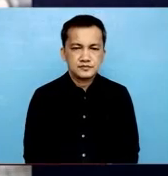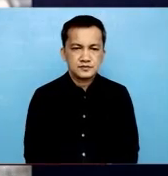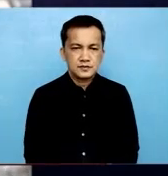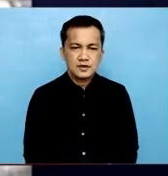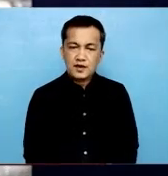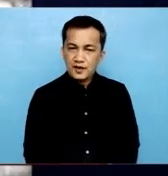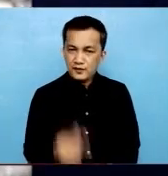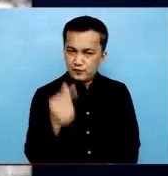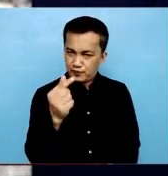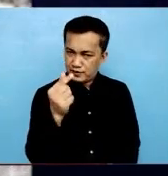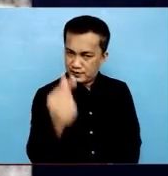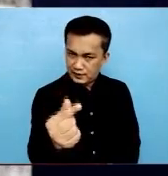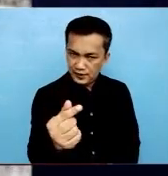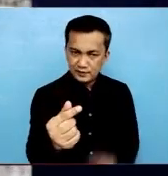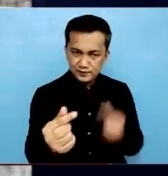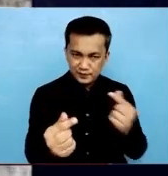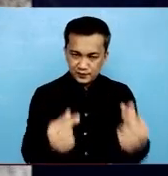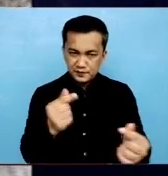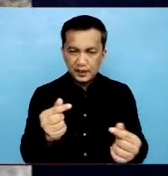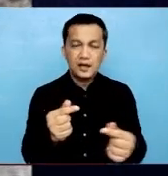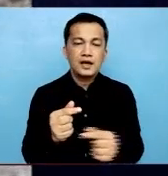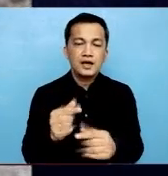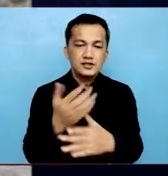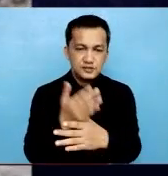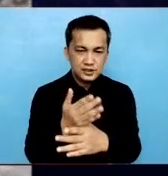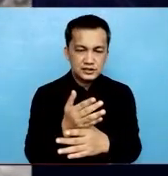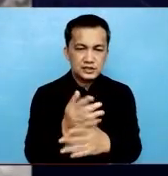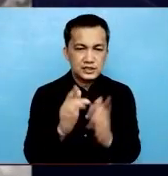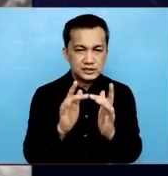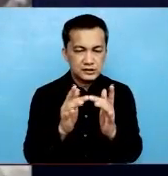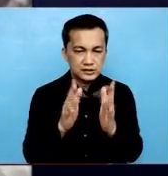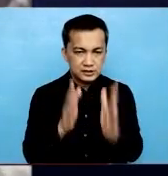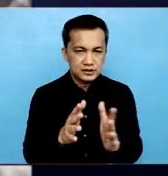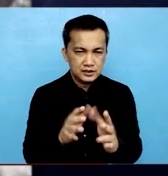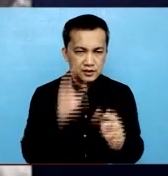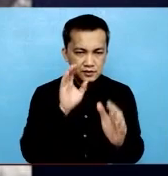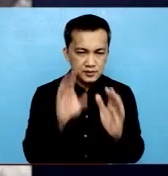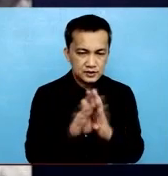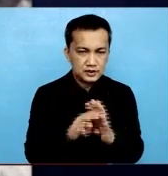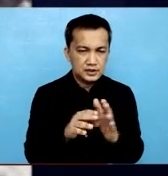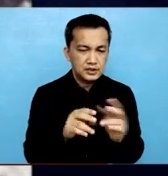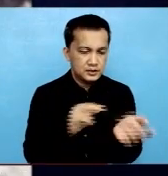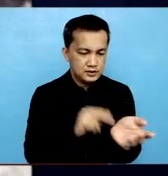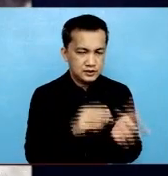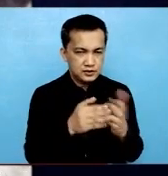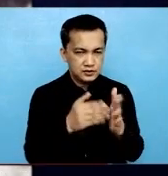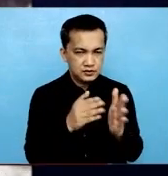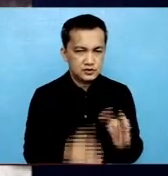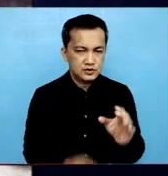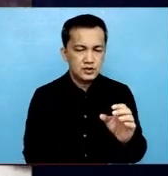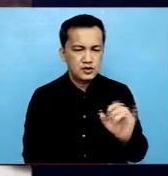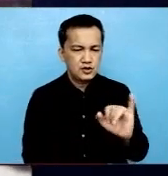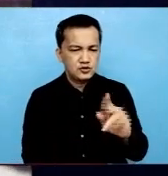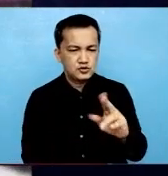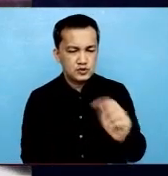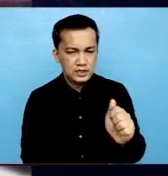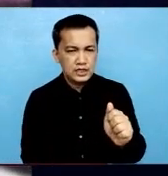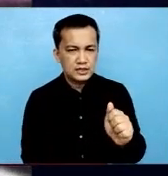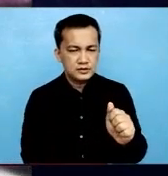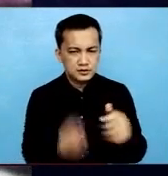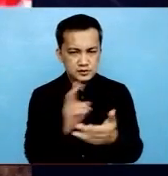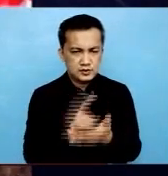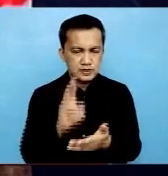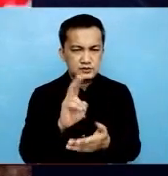Pinusuan at shinare ng mga netizens ang litratong ito ng nursing student na si Julia Baguio ng University of